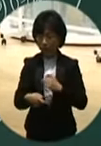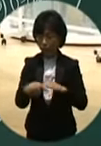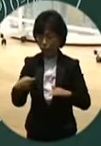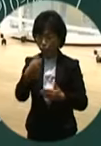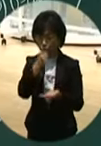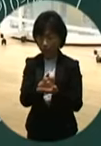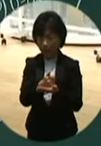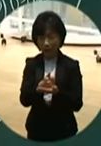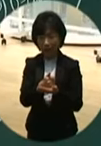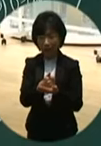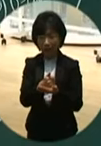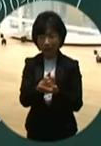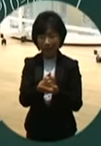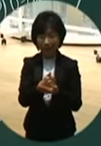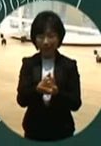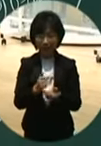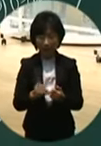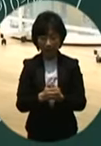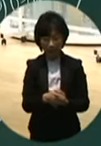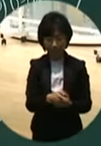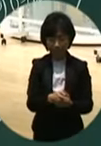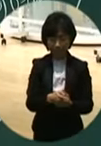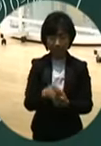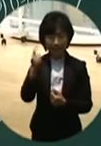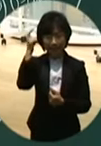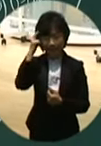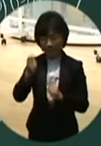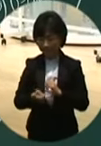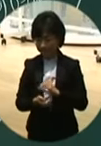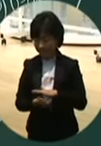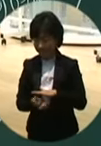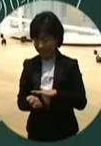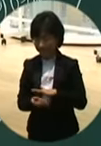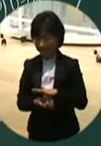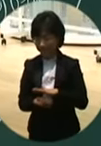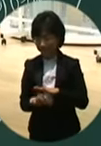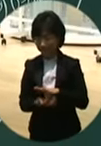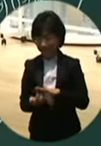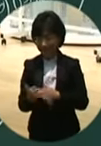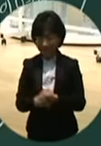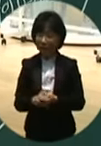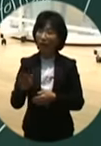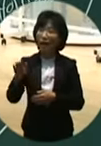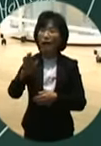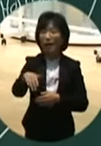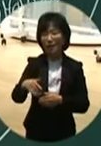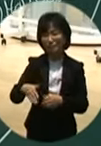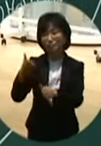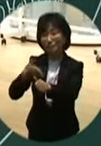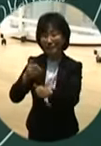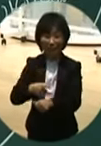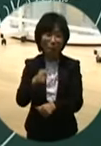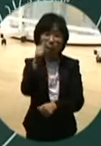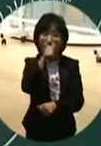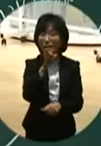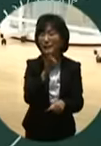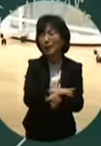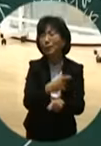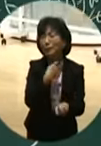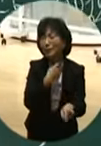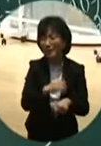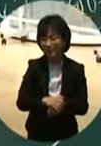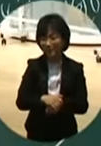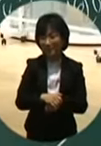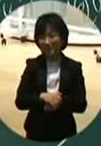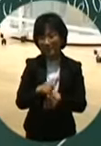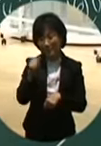he steals it, he becomes a thief. 그래서 이제 머리를 쓰는 겁니다. And that's why he thought about it. 고양이 사겠다고. So I want to buy that cat. 고양이 저거 팔아라